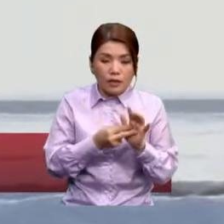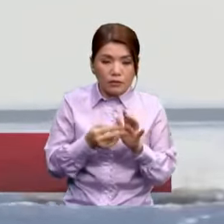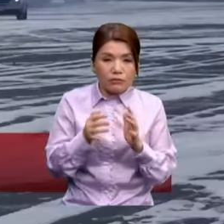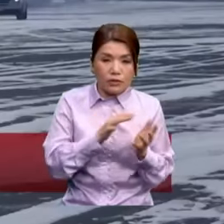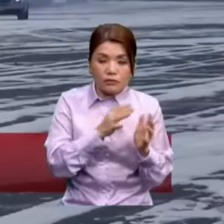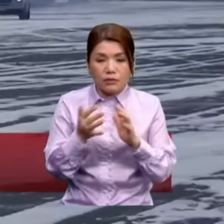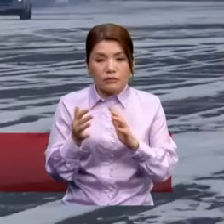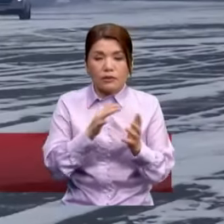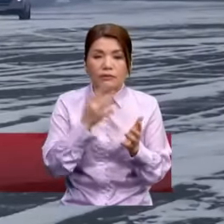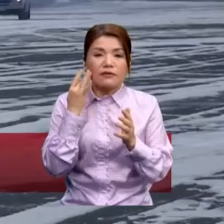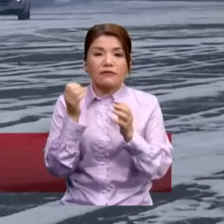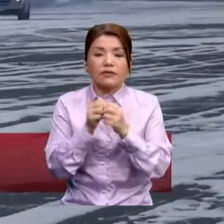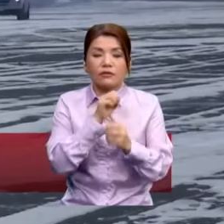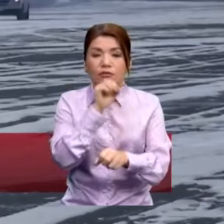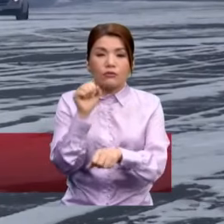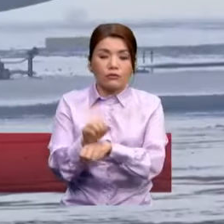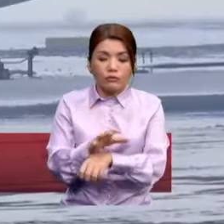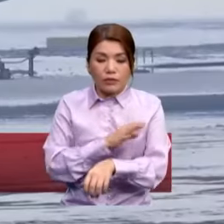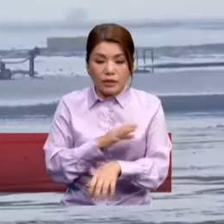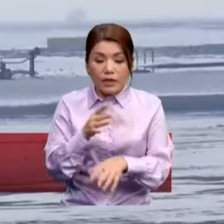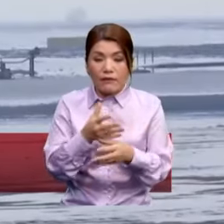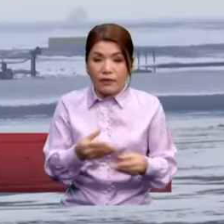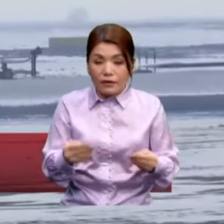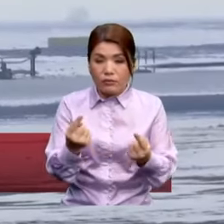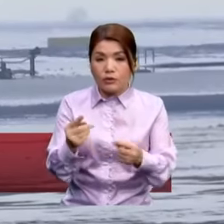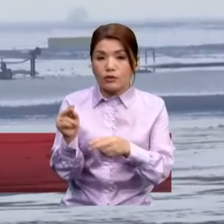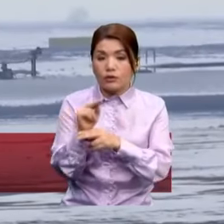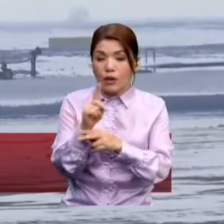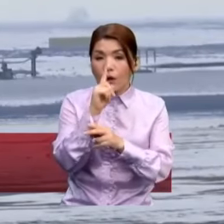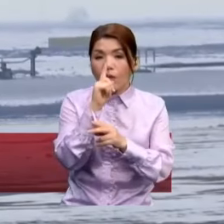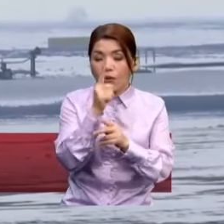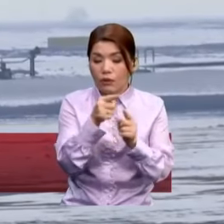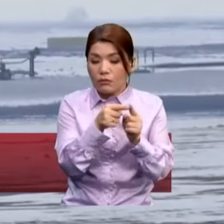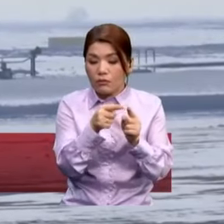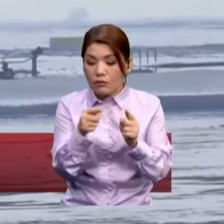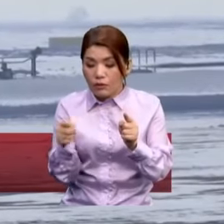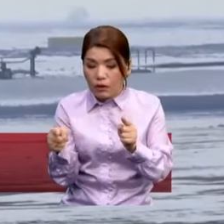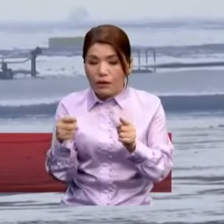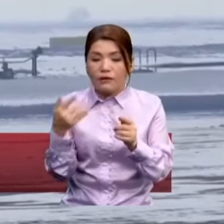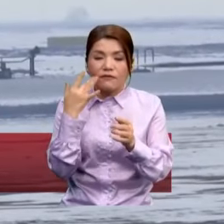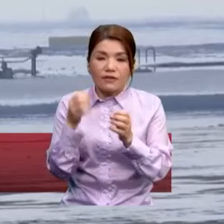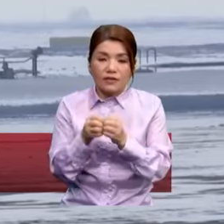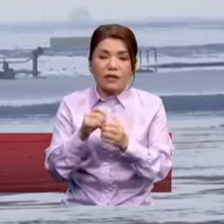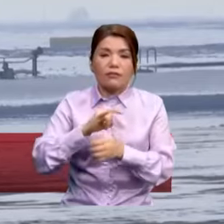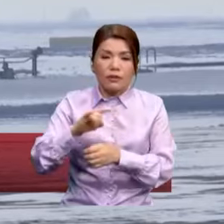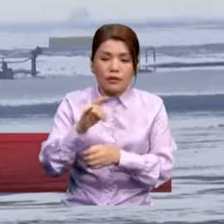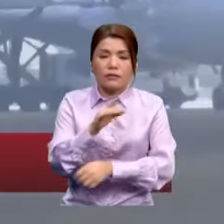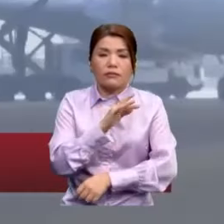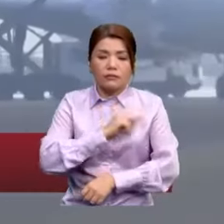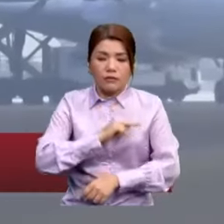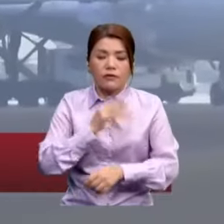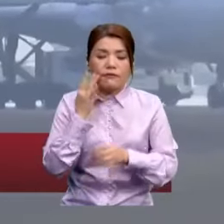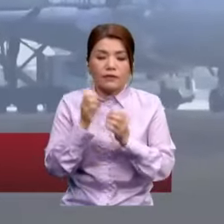түрлі себеппен талай мәрте тоқтаған. Көктемдегі күрделі жөндеу бір жылға жалғасады, бірақ әуежай қызметін тоқтатпайды.